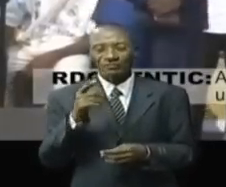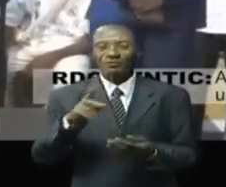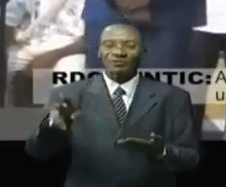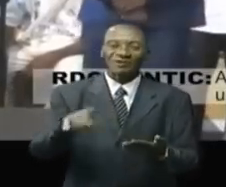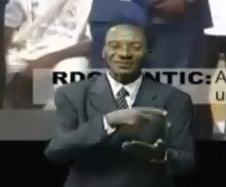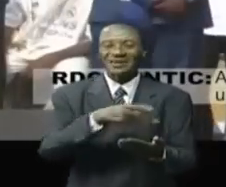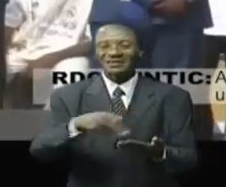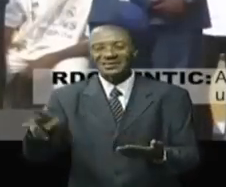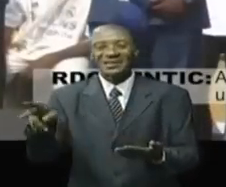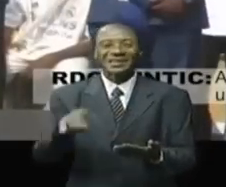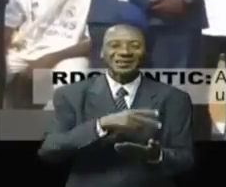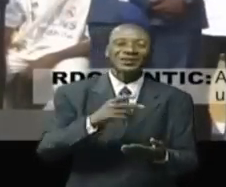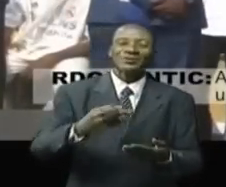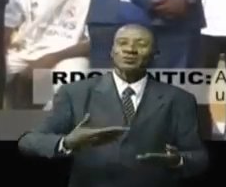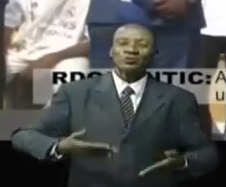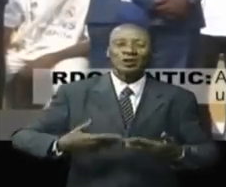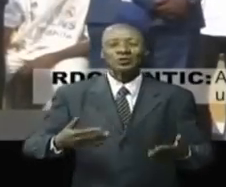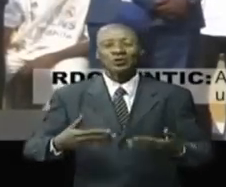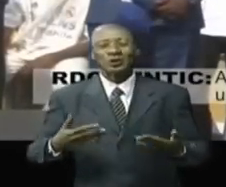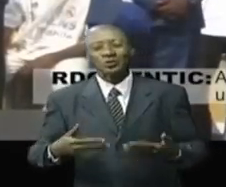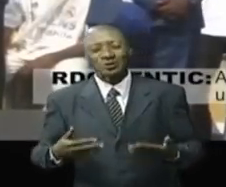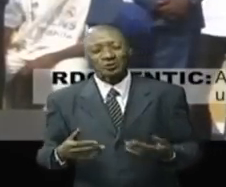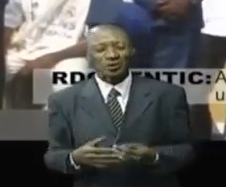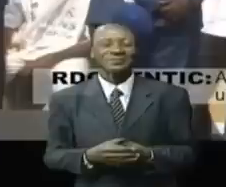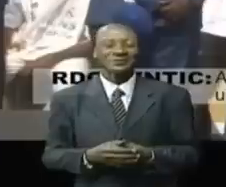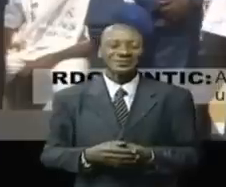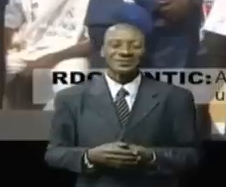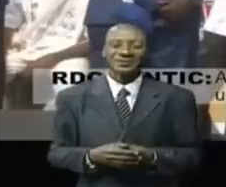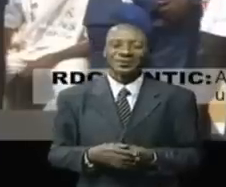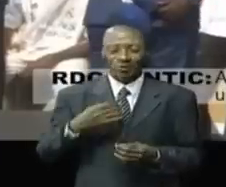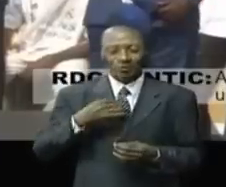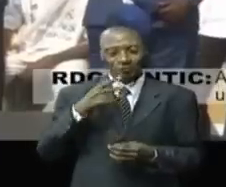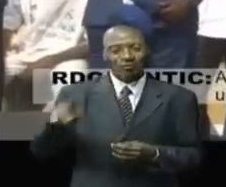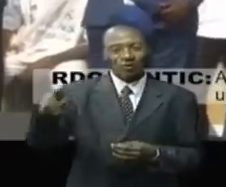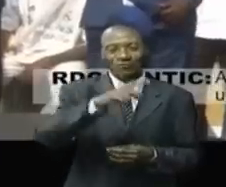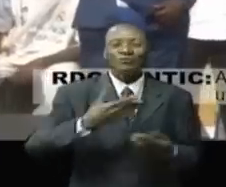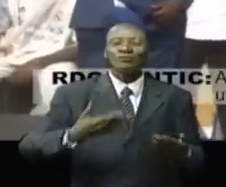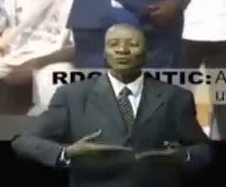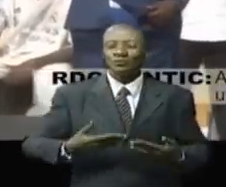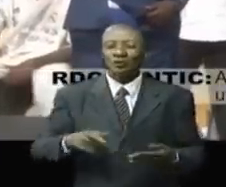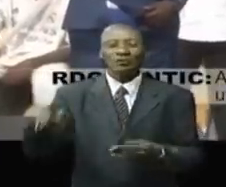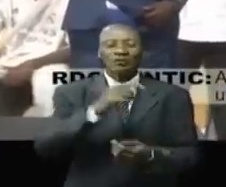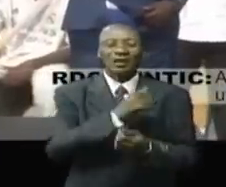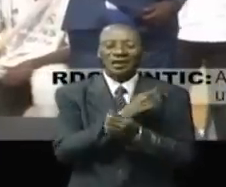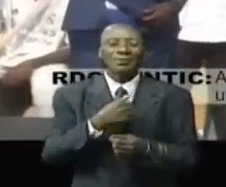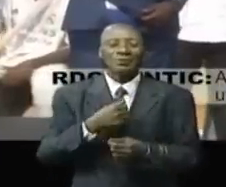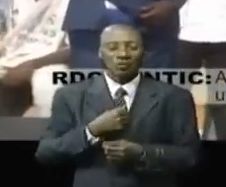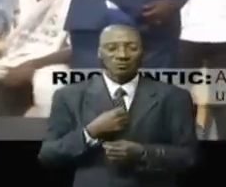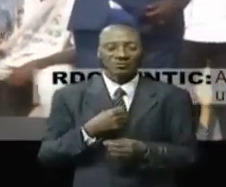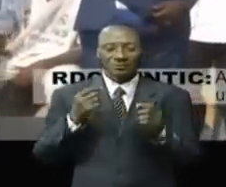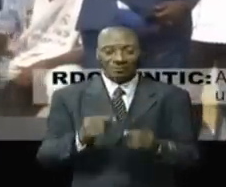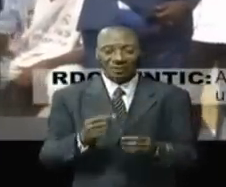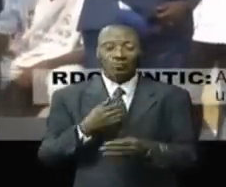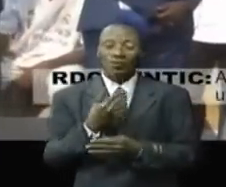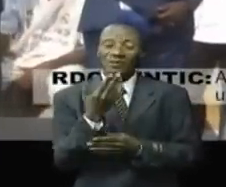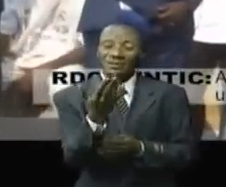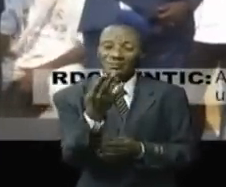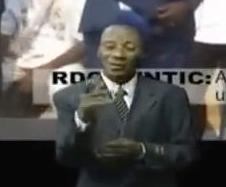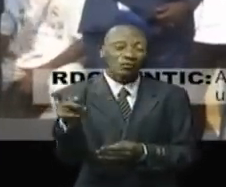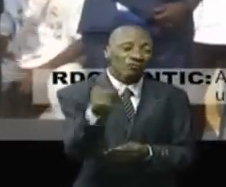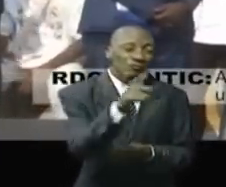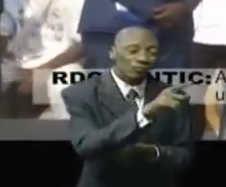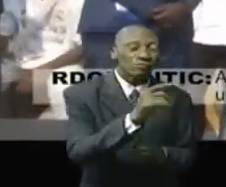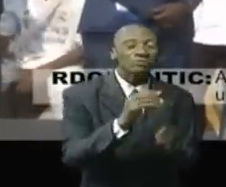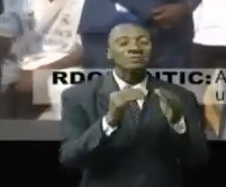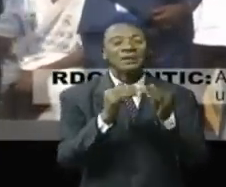Je vous exhorte à la paix et à l'unité. Ici, je suis en Mbujimayi.